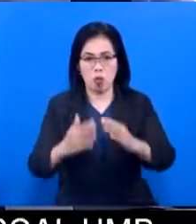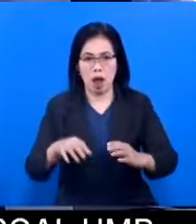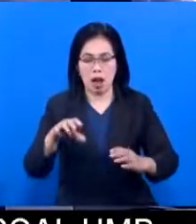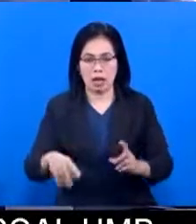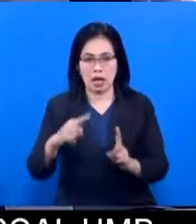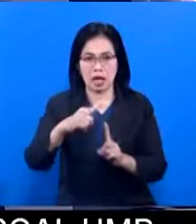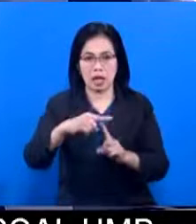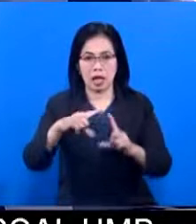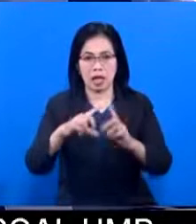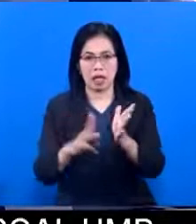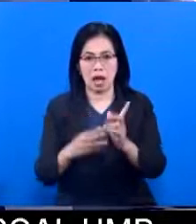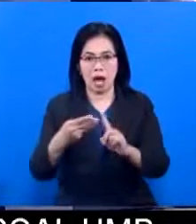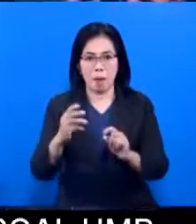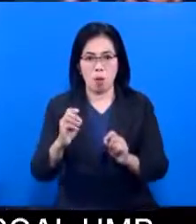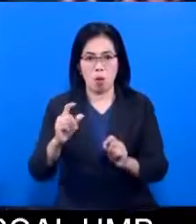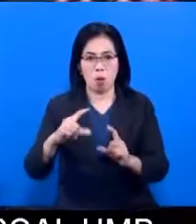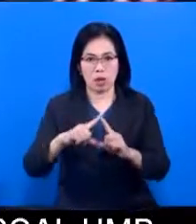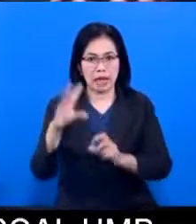Tambora, Jakarta Barat.